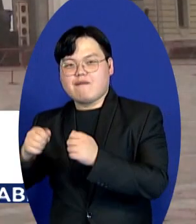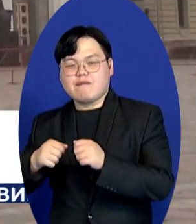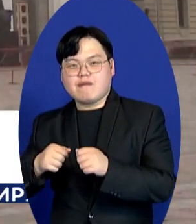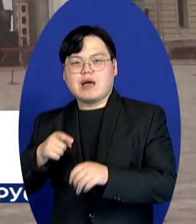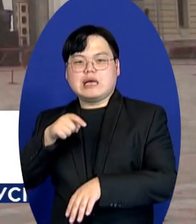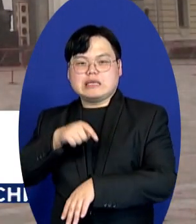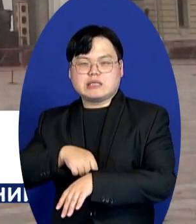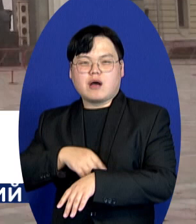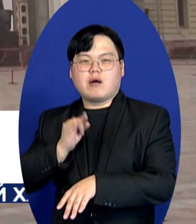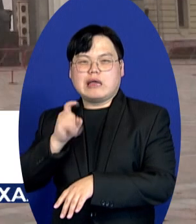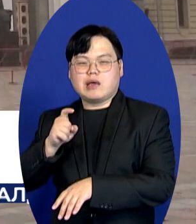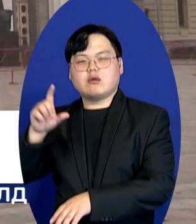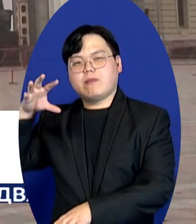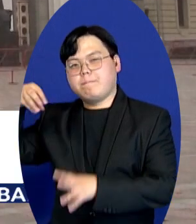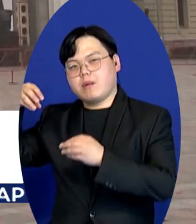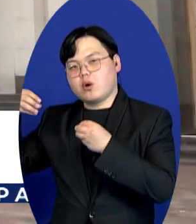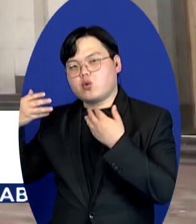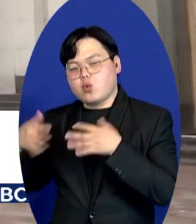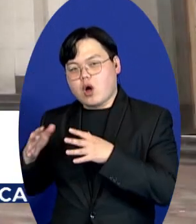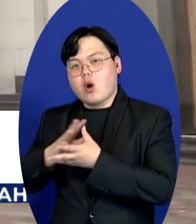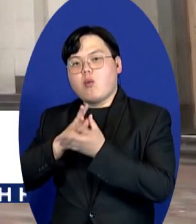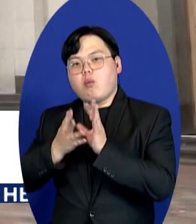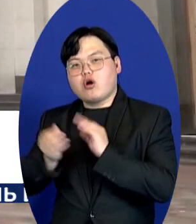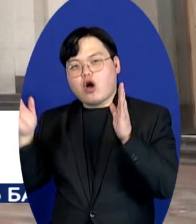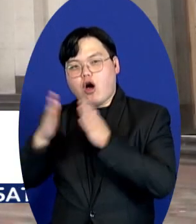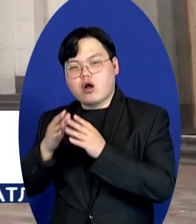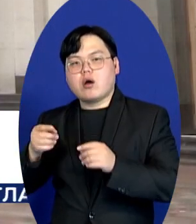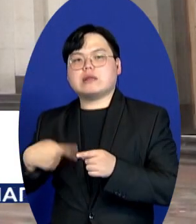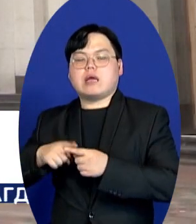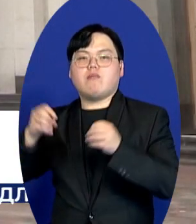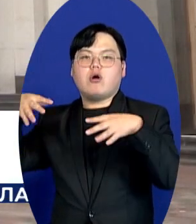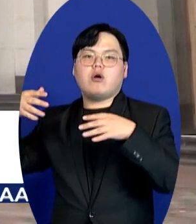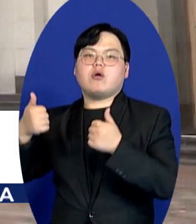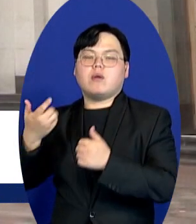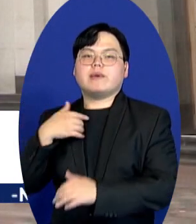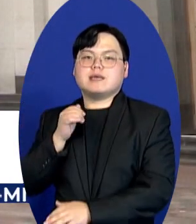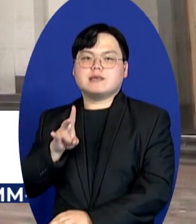цагийн турш тог тасарсан байна. Гэхдээ өдөрт нь эргээд хэвийн ажиллагаанд нь оруулж чадсан гэсэн мэдээтэй байна.